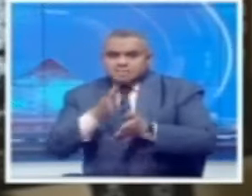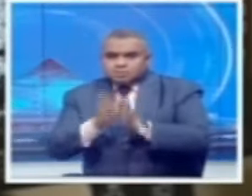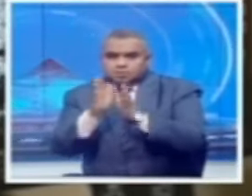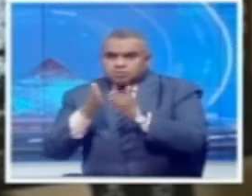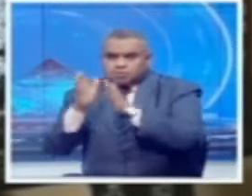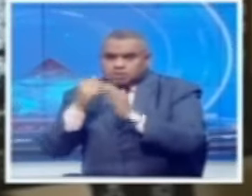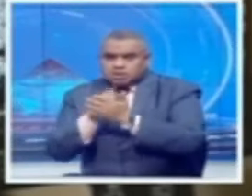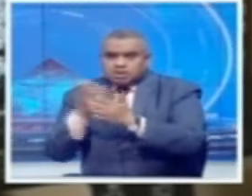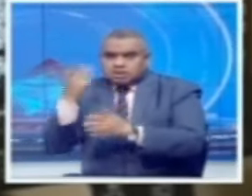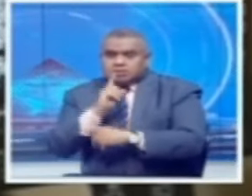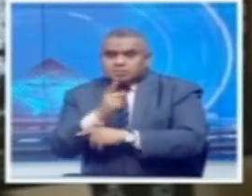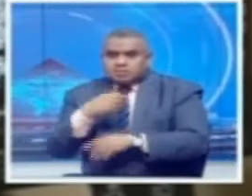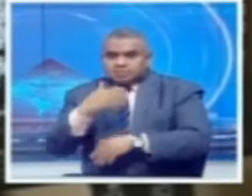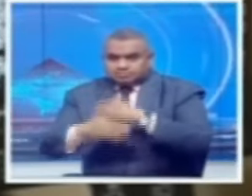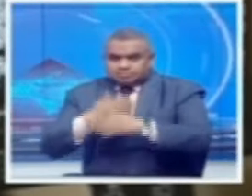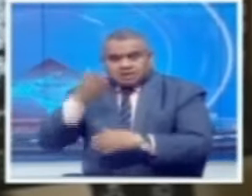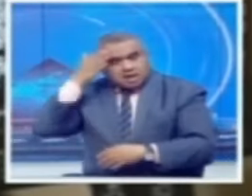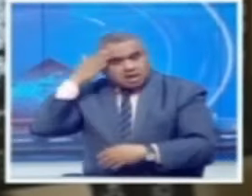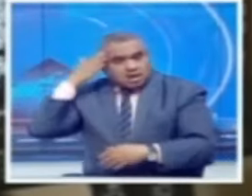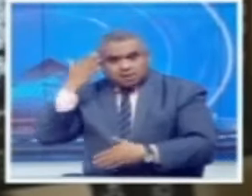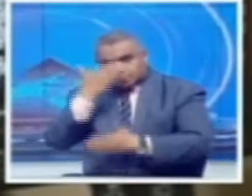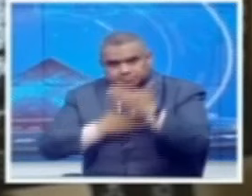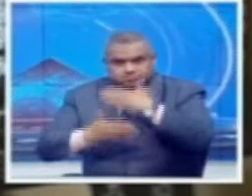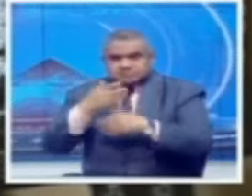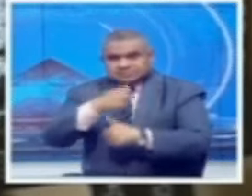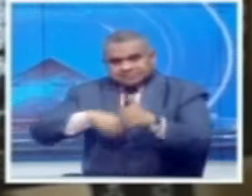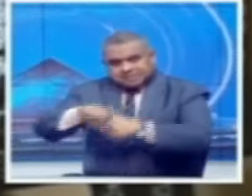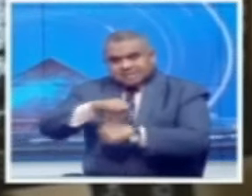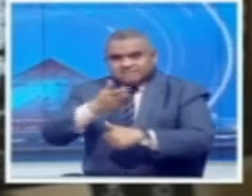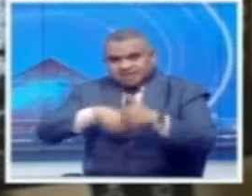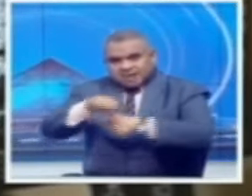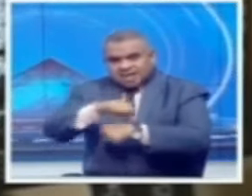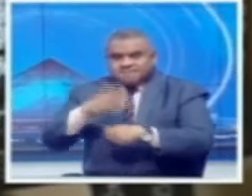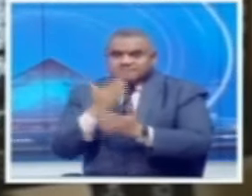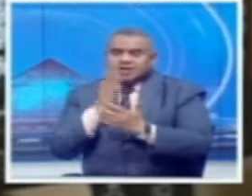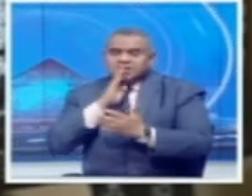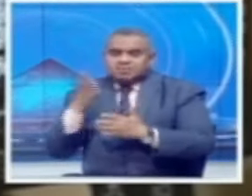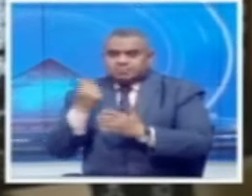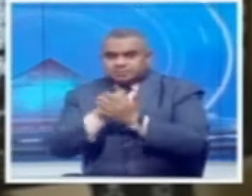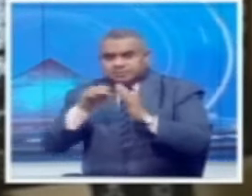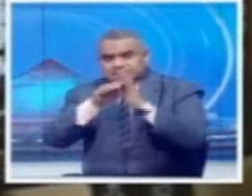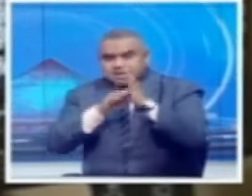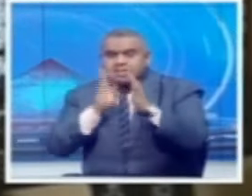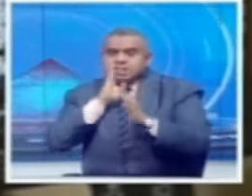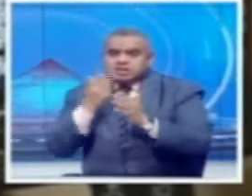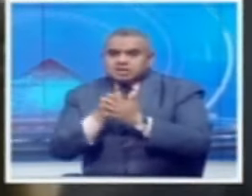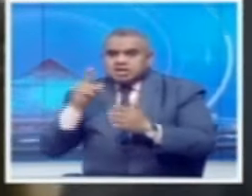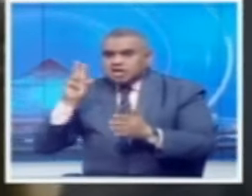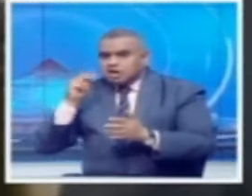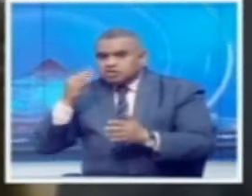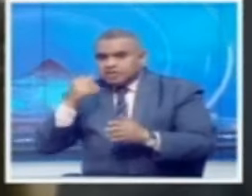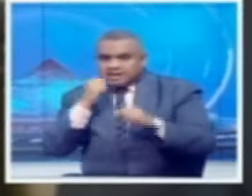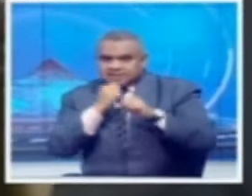فكل مدرس من 30 راح نقل الخبرات اللي هو تعلمها على المنهج اللي هو بيدرسه، على المنهج المعتمد طبقا لرؤية مصر 2030،